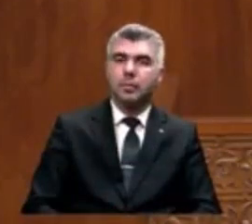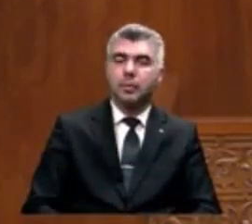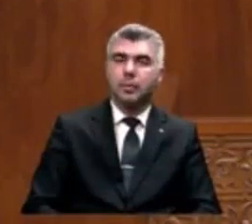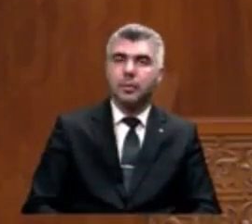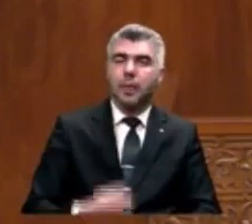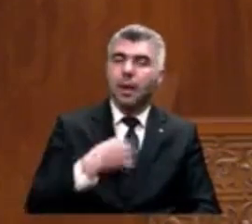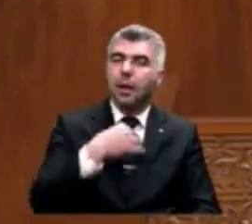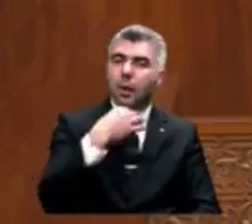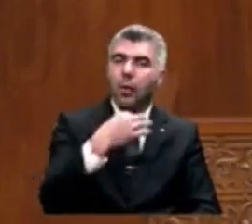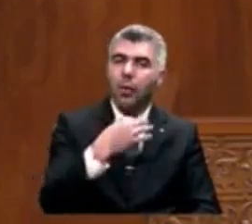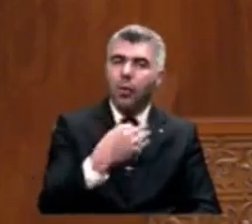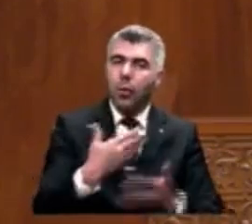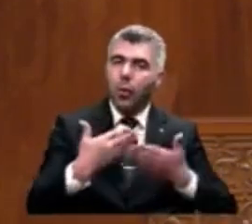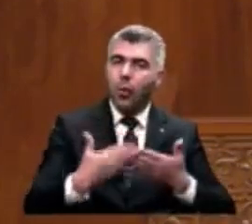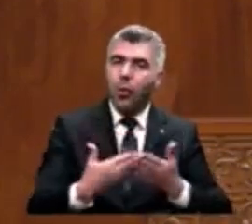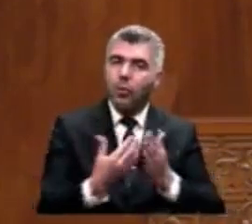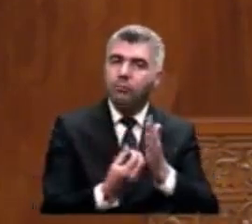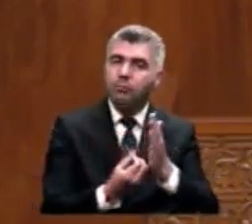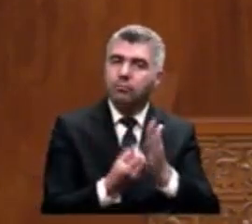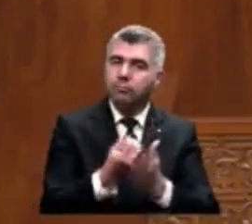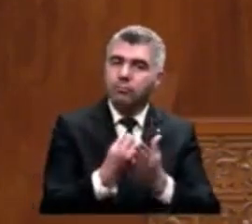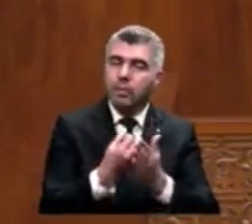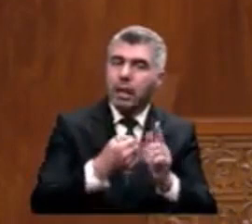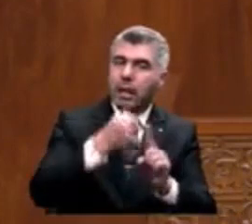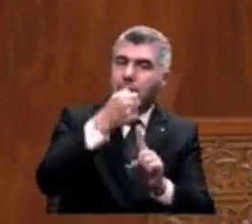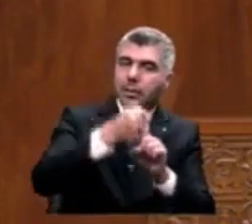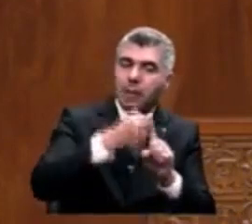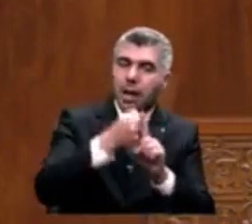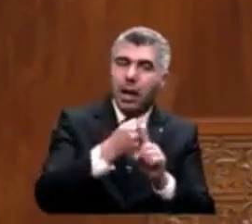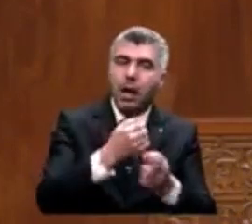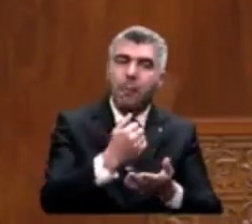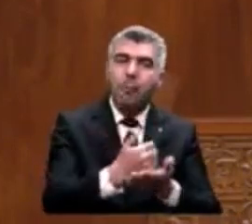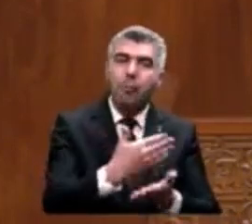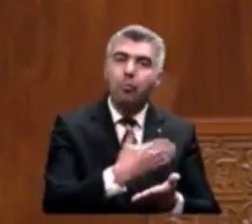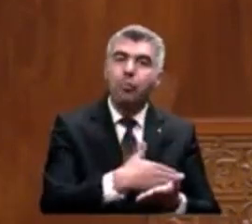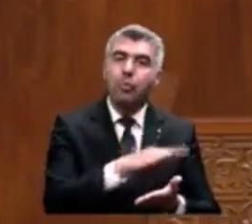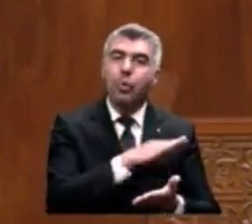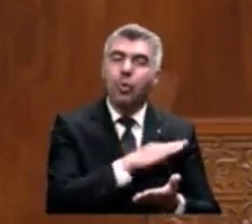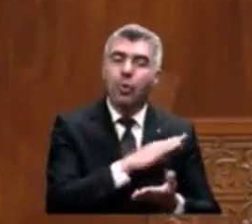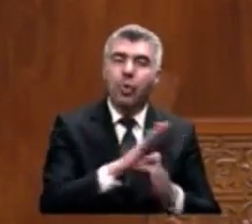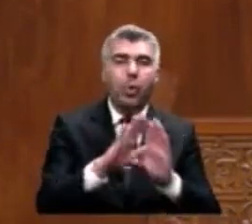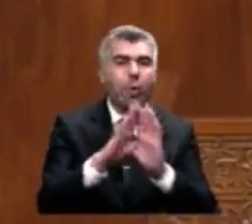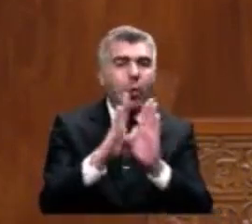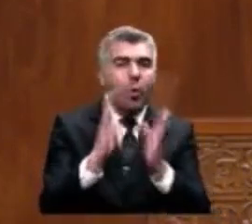أنا غير اللي بغيت نأكد عليه هو بأن الإصلاح هو مسؤولية ديال الجميع،